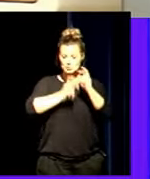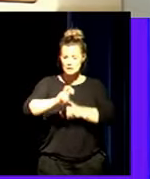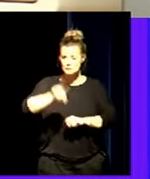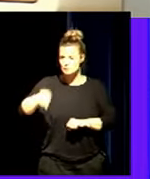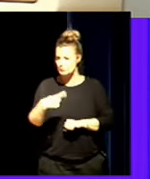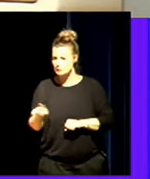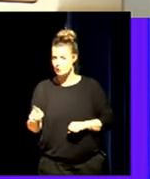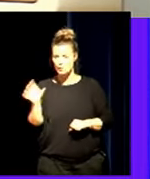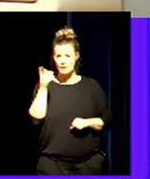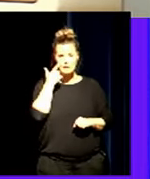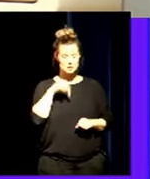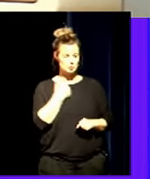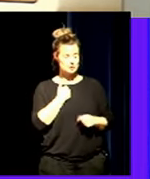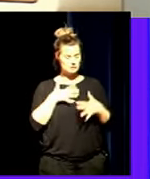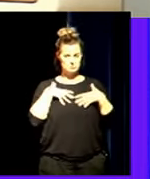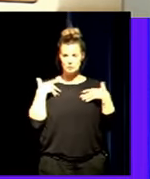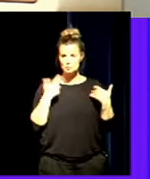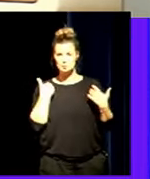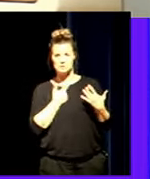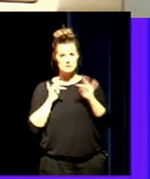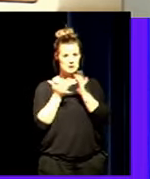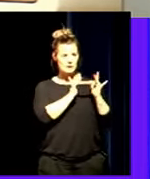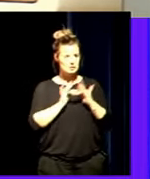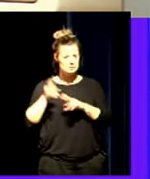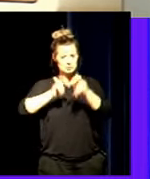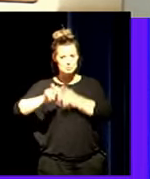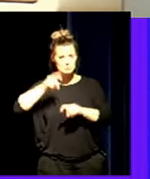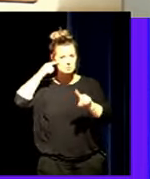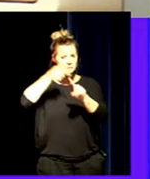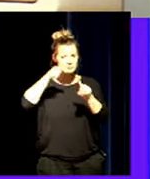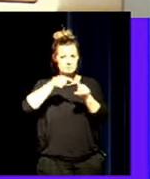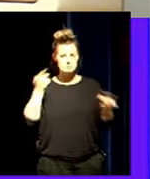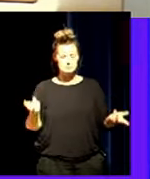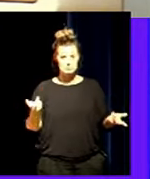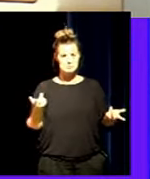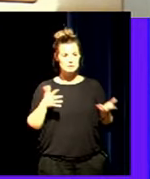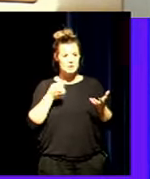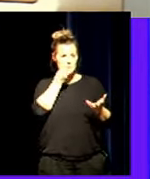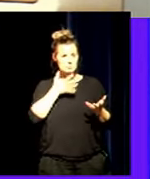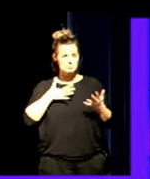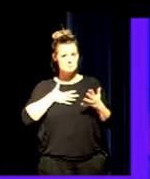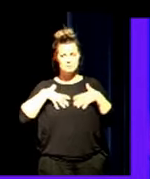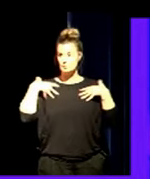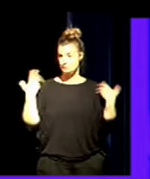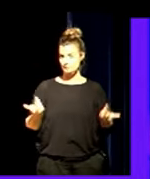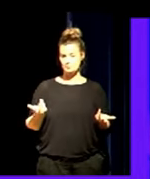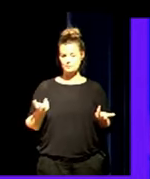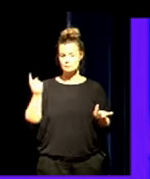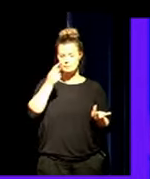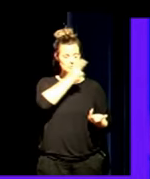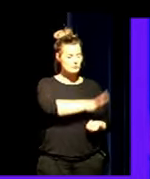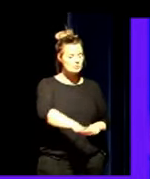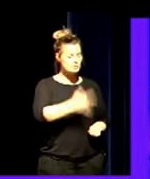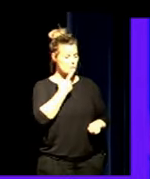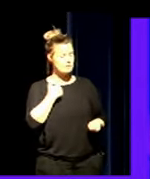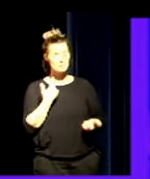gure erlazetan, gure emozioetan, zeta, hume batek esan ziren, ez da? Nengoen, gero, ziberindarkeriari